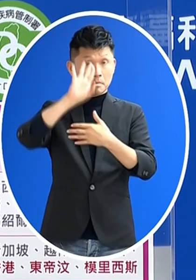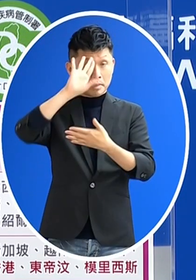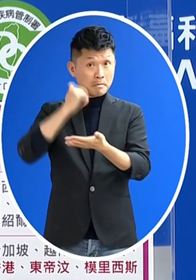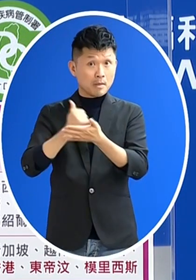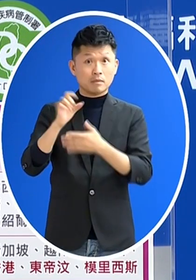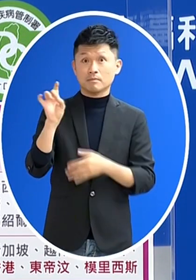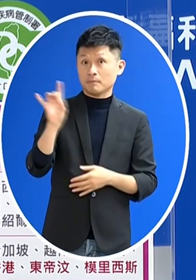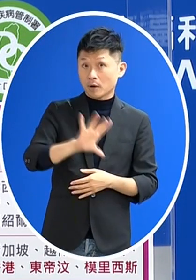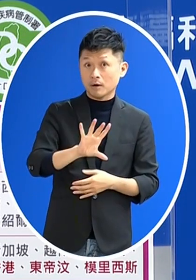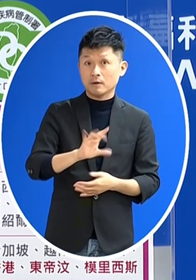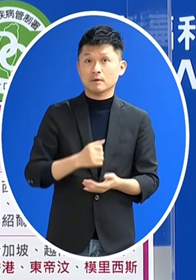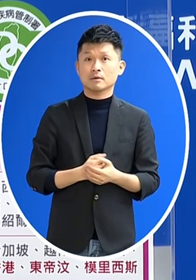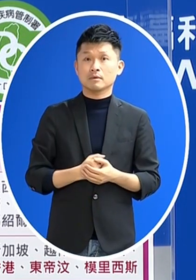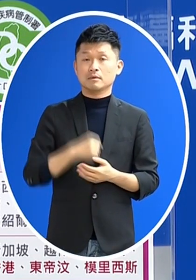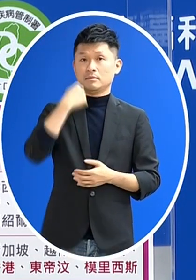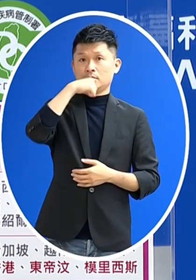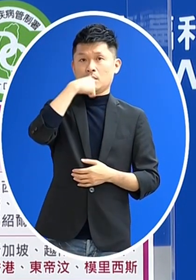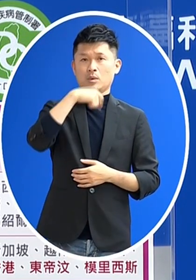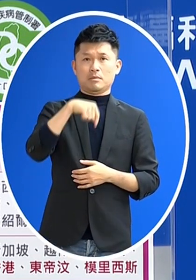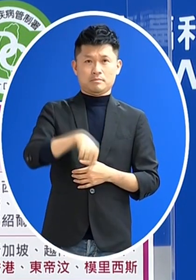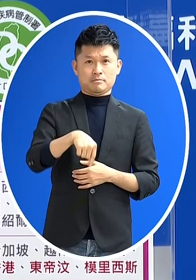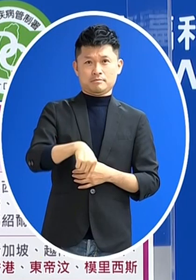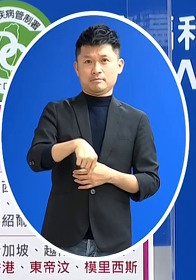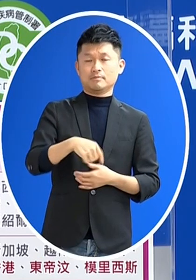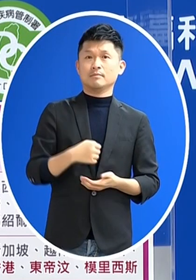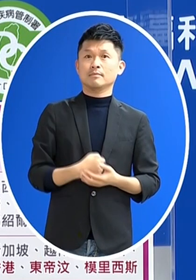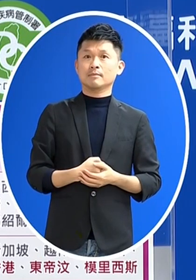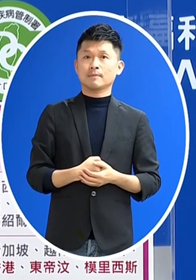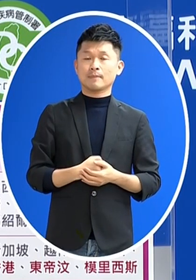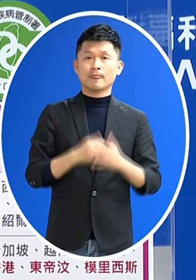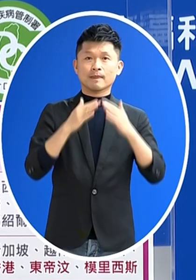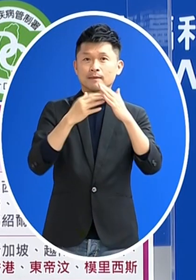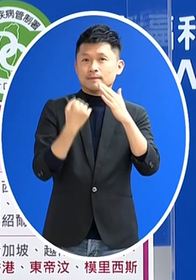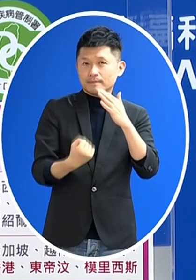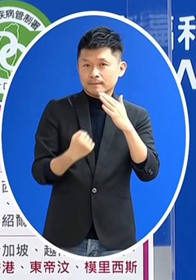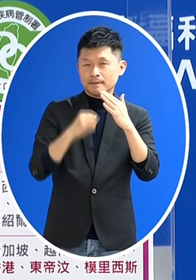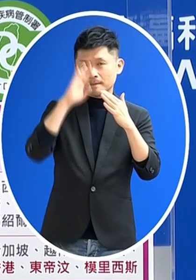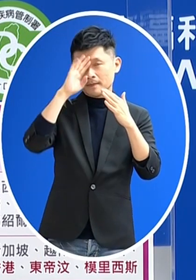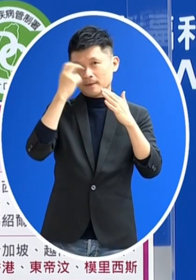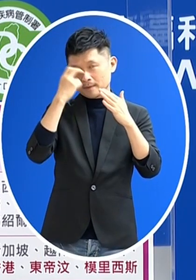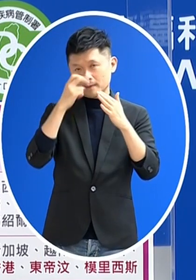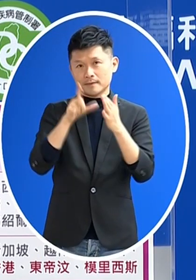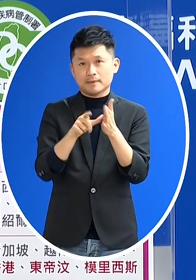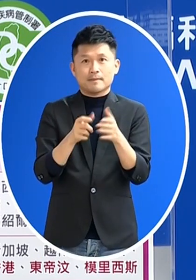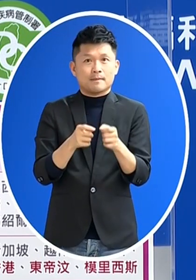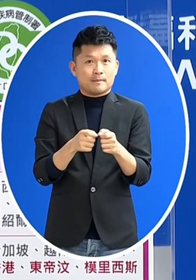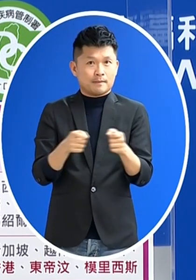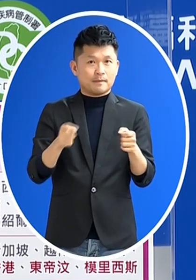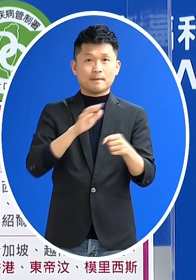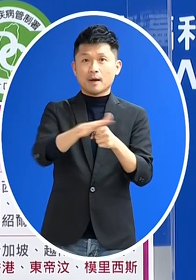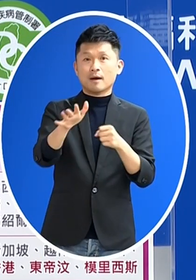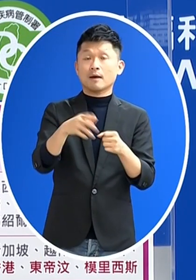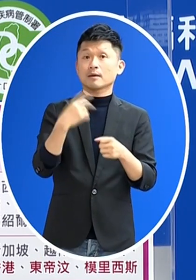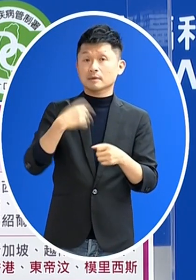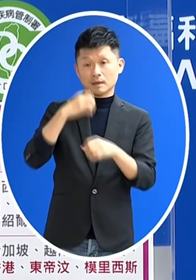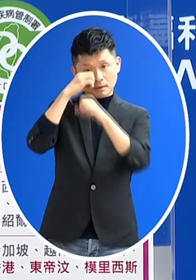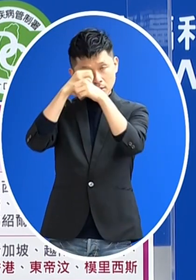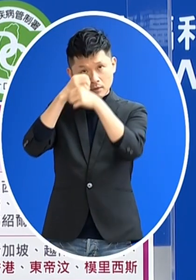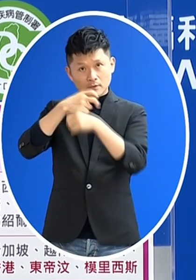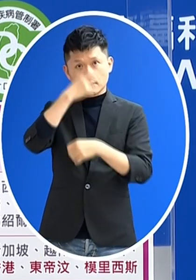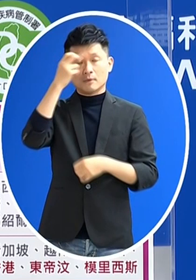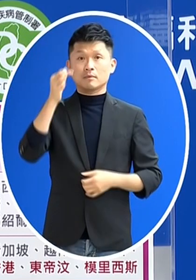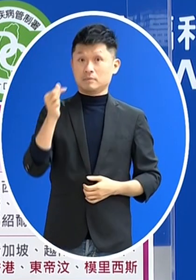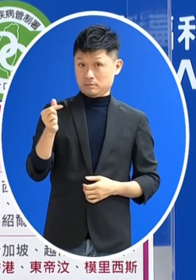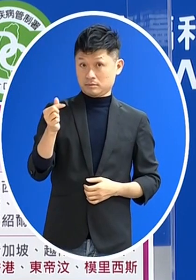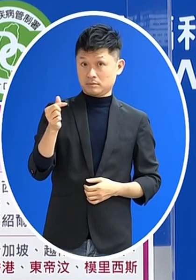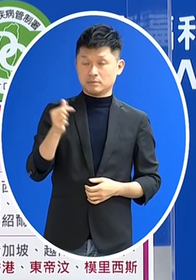记录者，就是在国内已经在居家检疫，检疫期满，然后再检验出阳性的话，